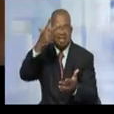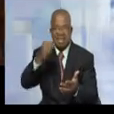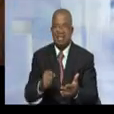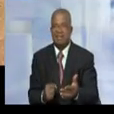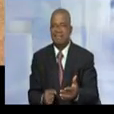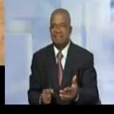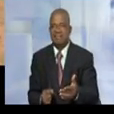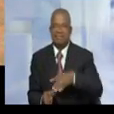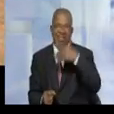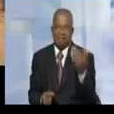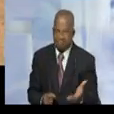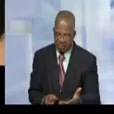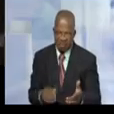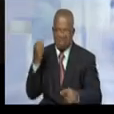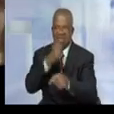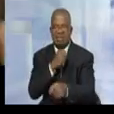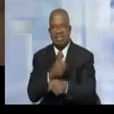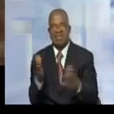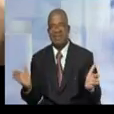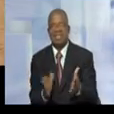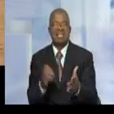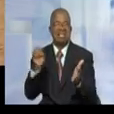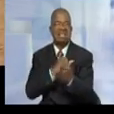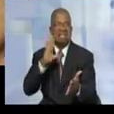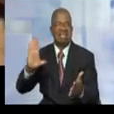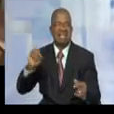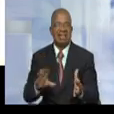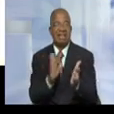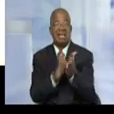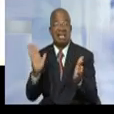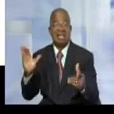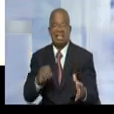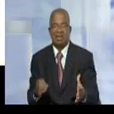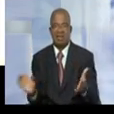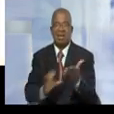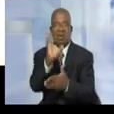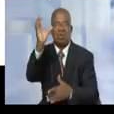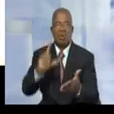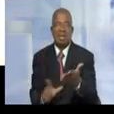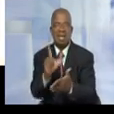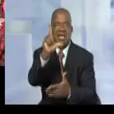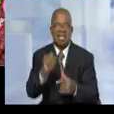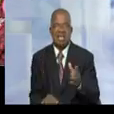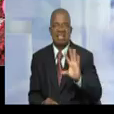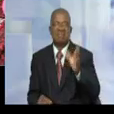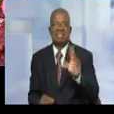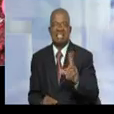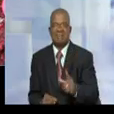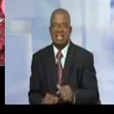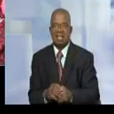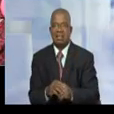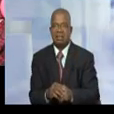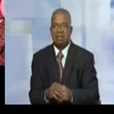des élèves des lycées et collèges connaît certes une évolution au fil des ans, mais pour acteurs du système et parents d'élèves, le chemin pour